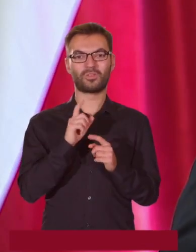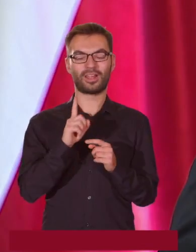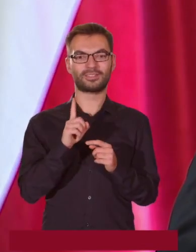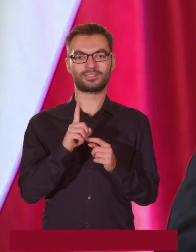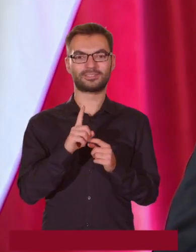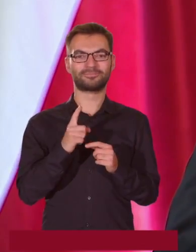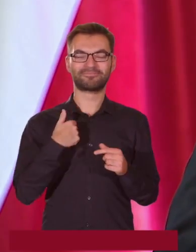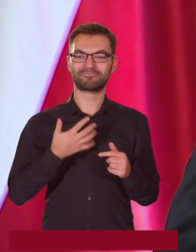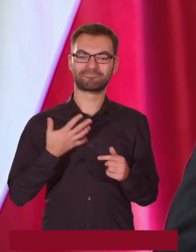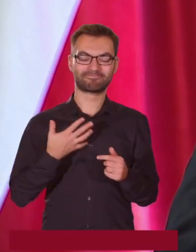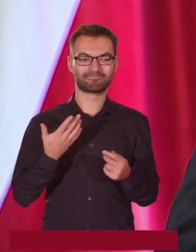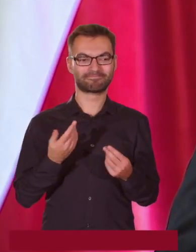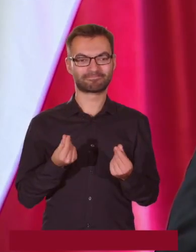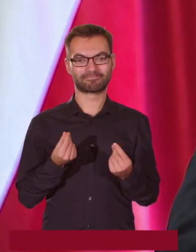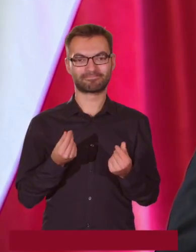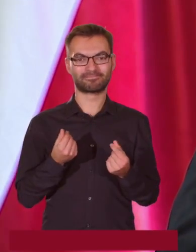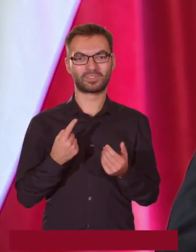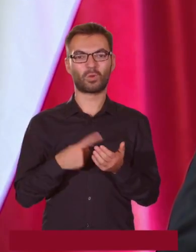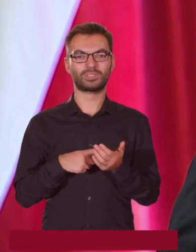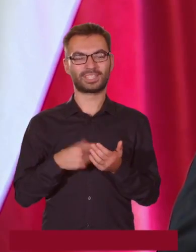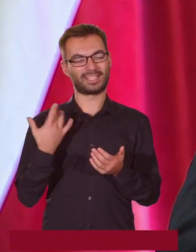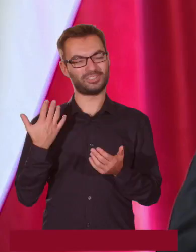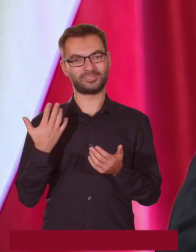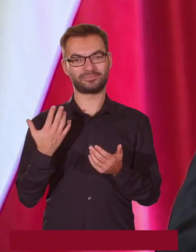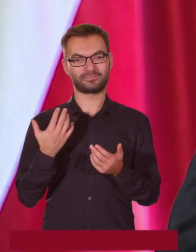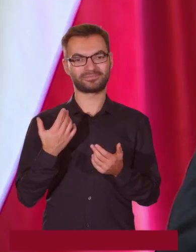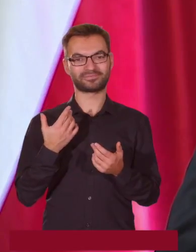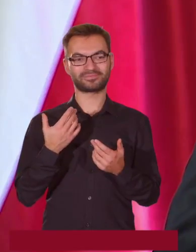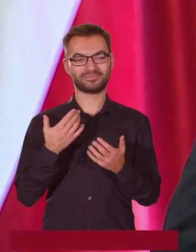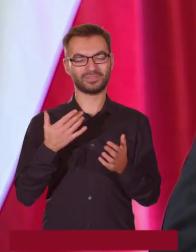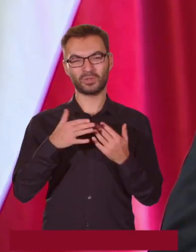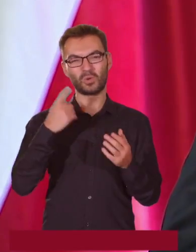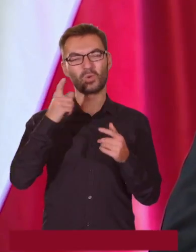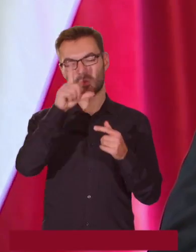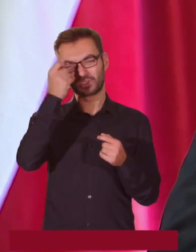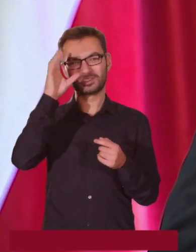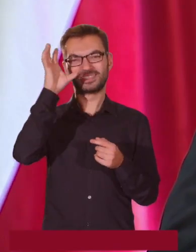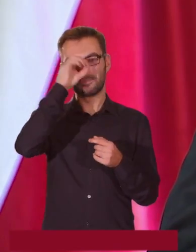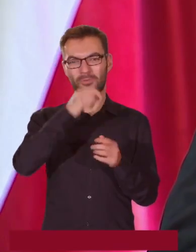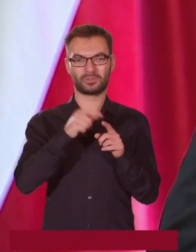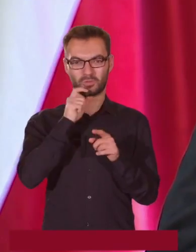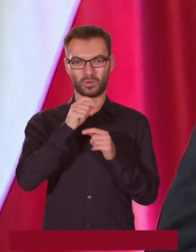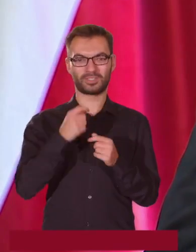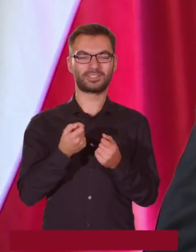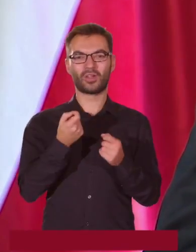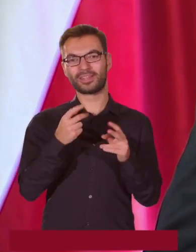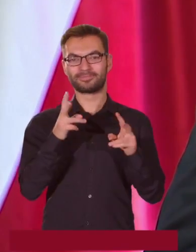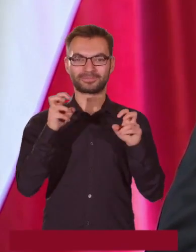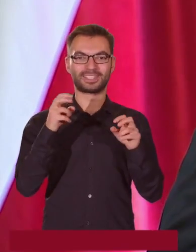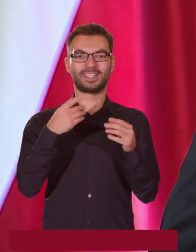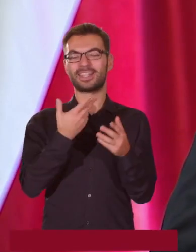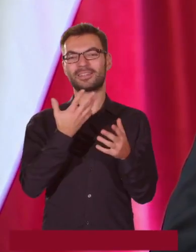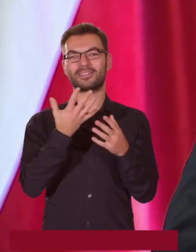ostatnio niedoceniane, zapomniane nawet, można powiedzieć, niemodne. A to poświęcenie to